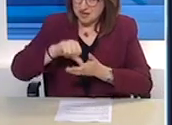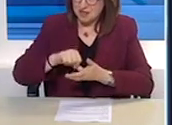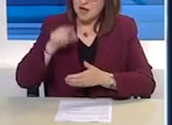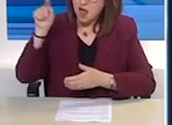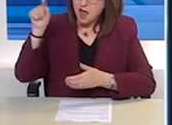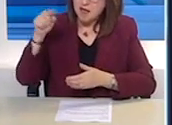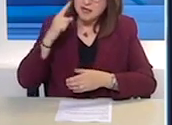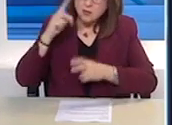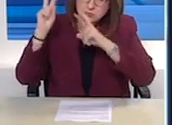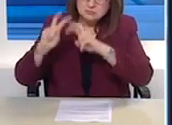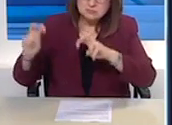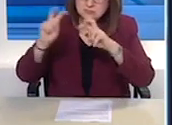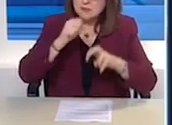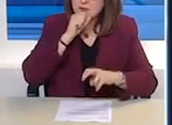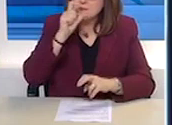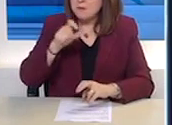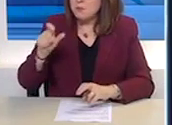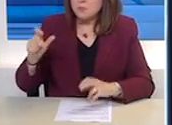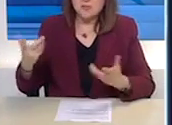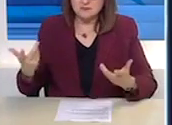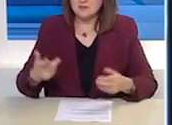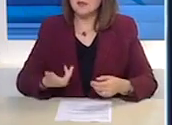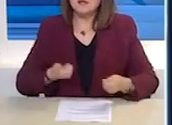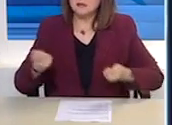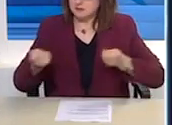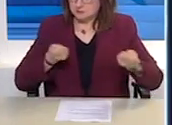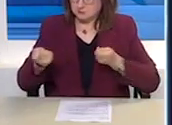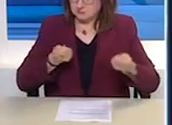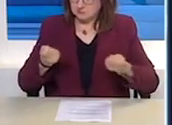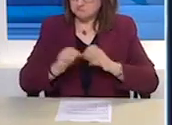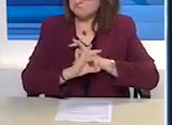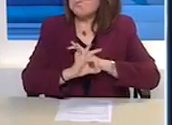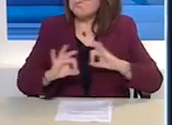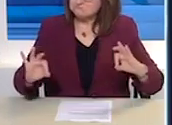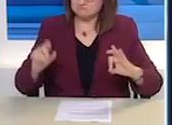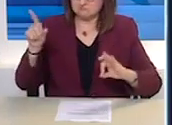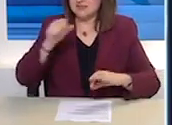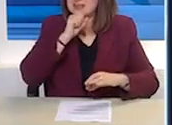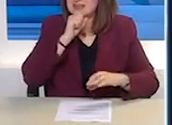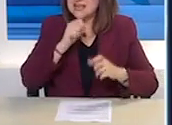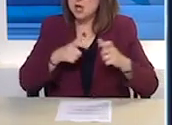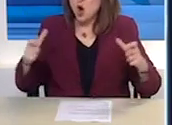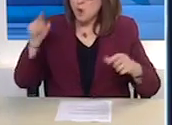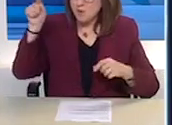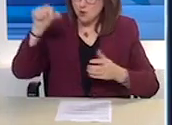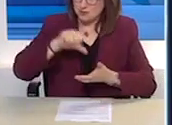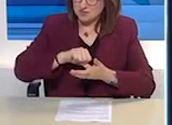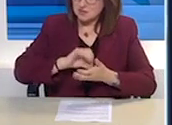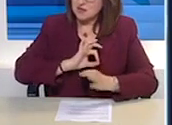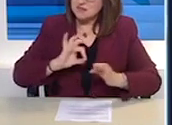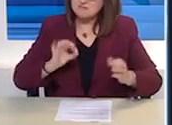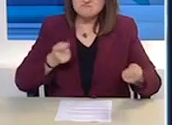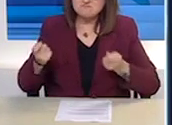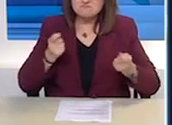εκεί. Υπήρξε εξαιρετικός συντονισμός από πλευράς διεύθυνσης του Γεροκομείου Αθηνών και η όλη διαδικασία εξελίχθηκε χωρίς